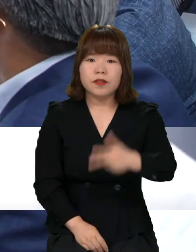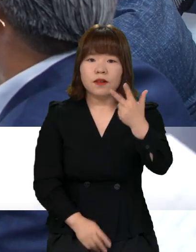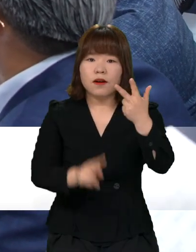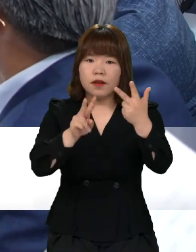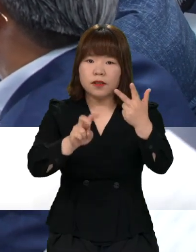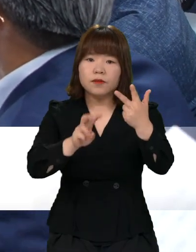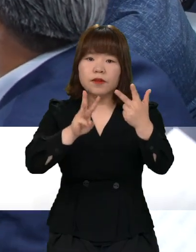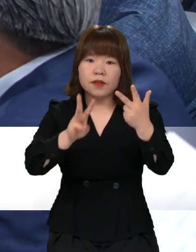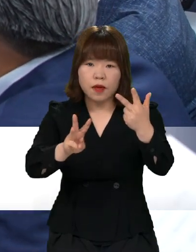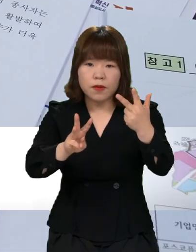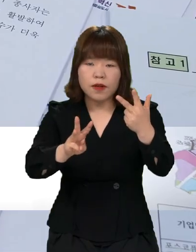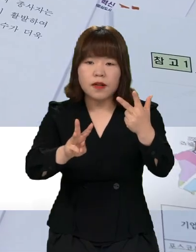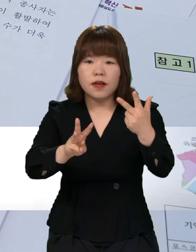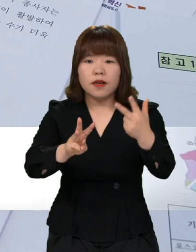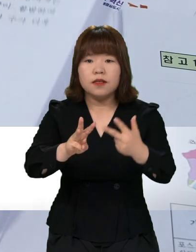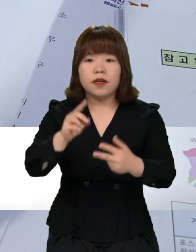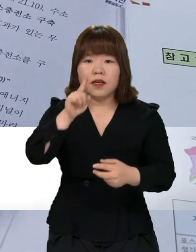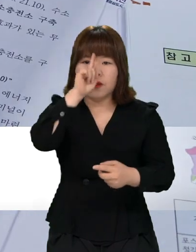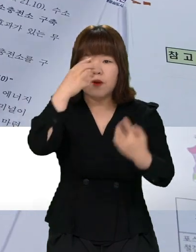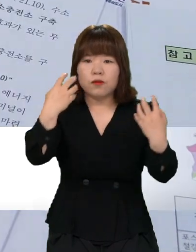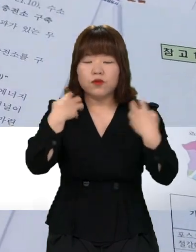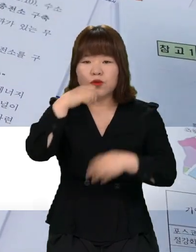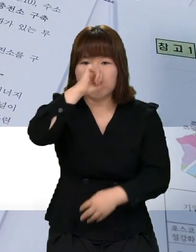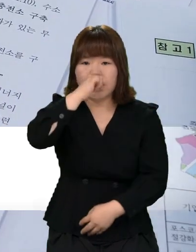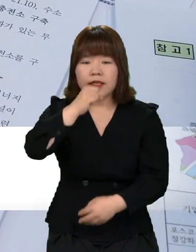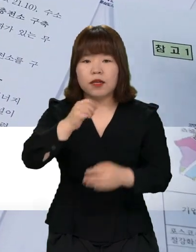지난 23일 포항시는 기획재정부